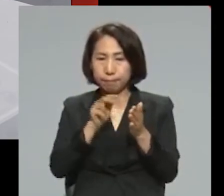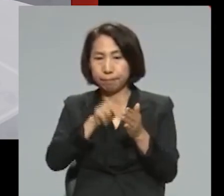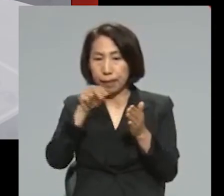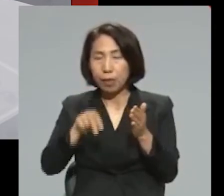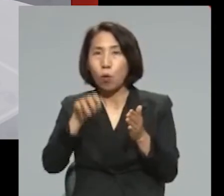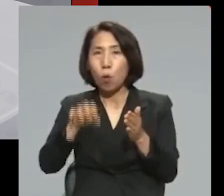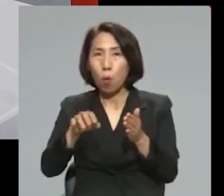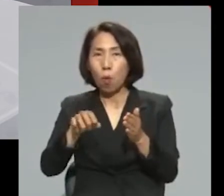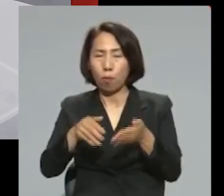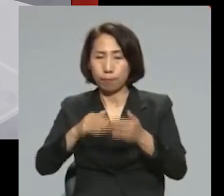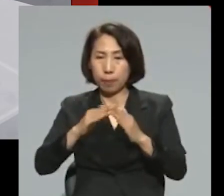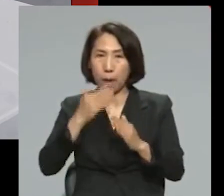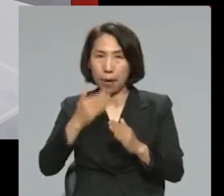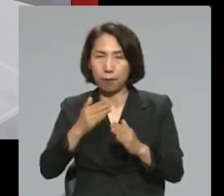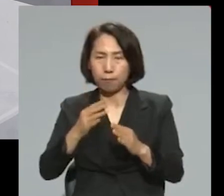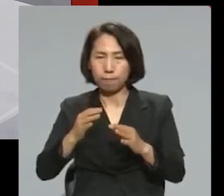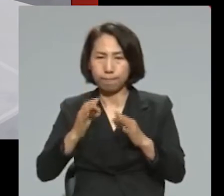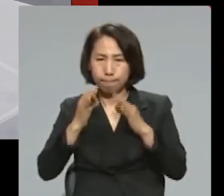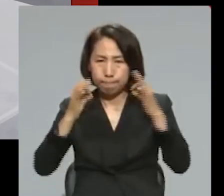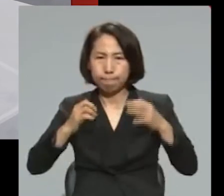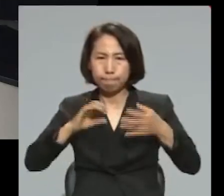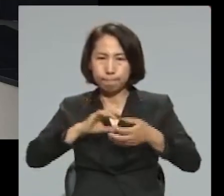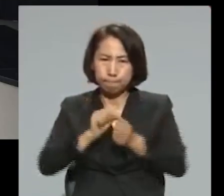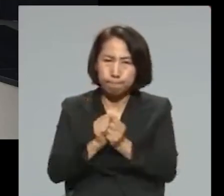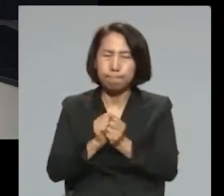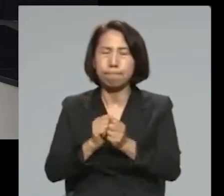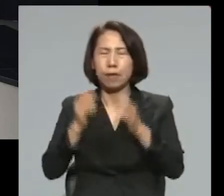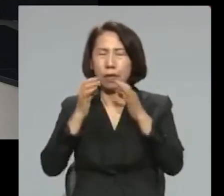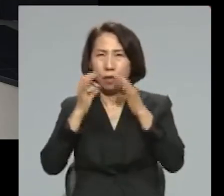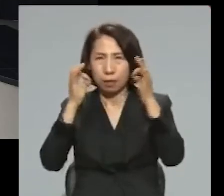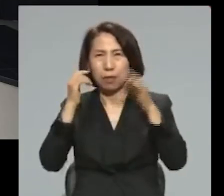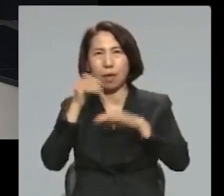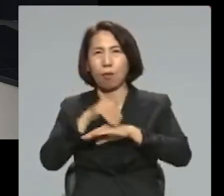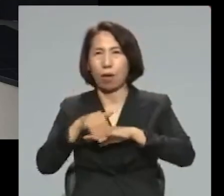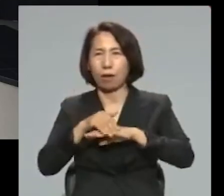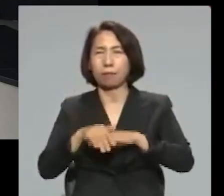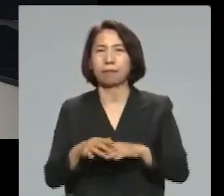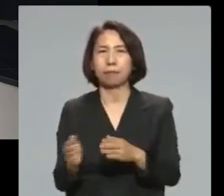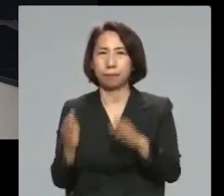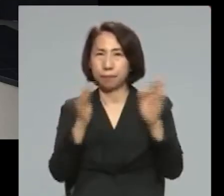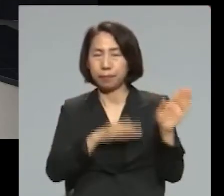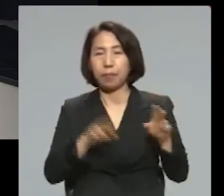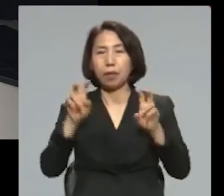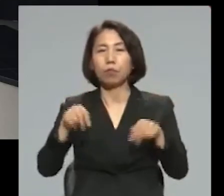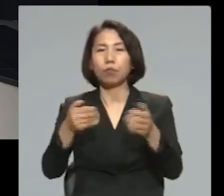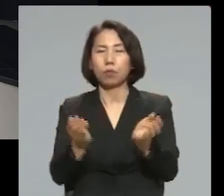전력을 다할 계획입니다. 네, 이번에 무소속 이묵강 후보 말씀해 주십시오.